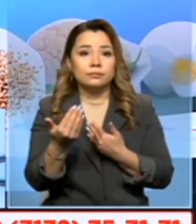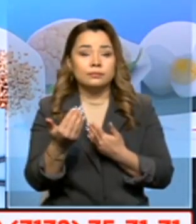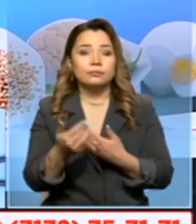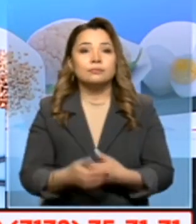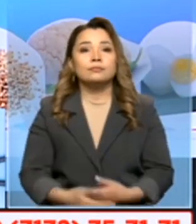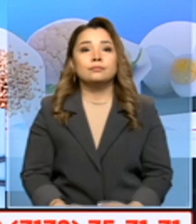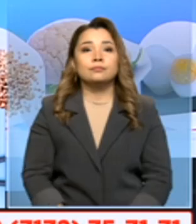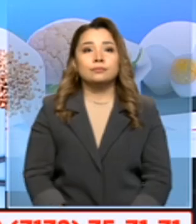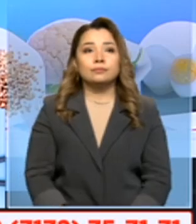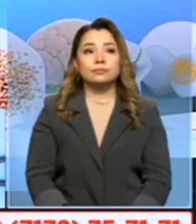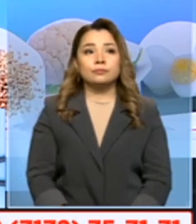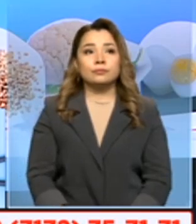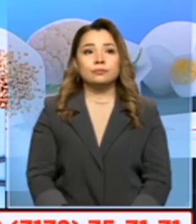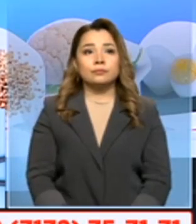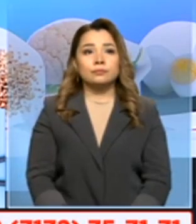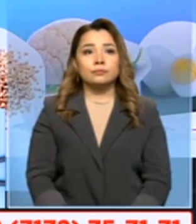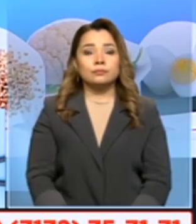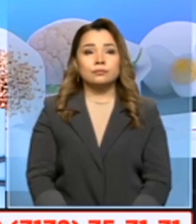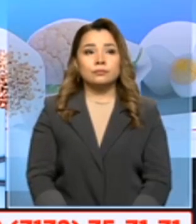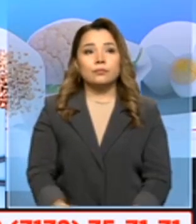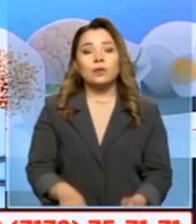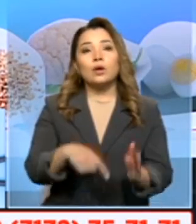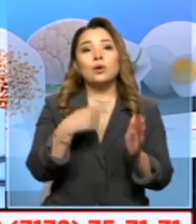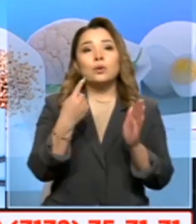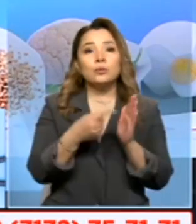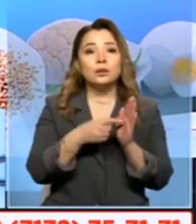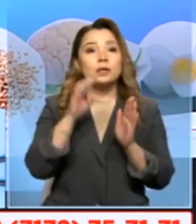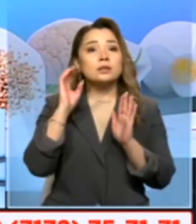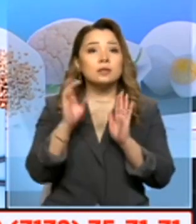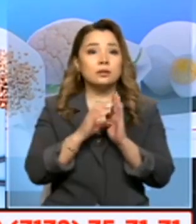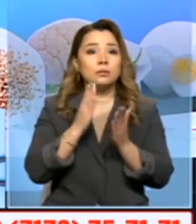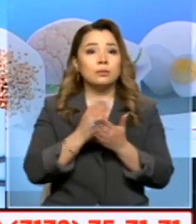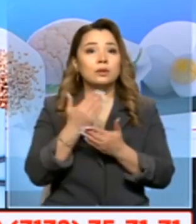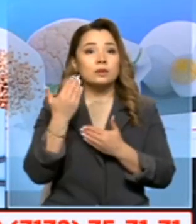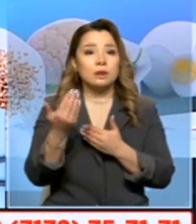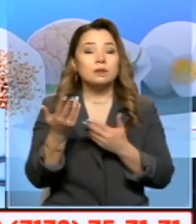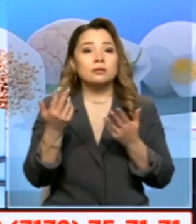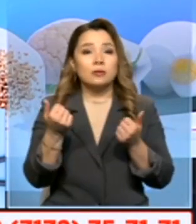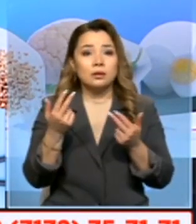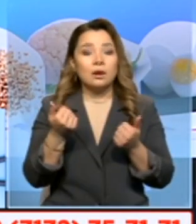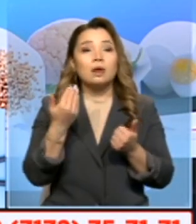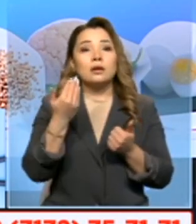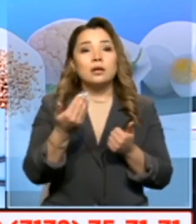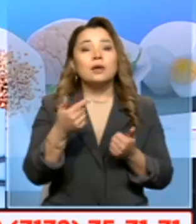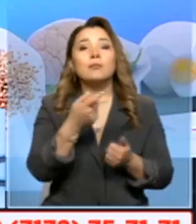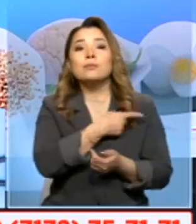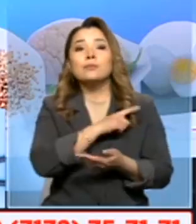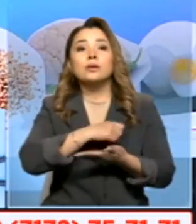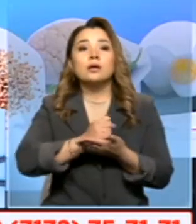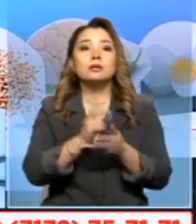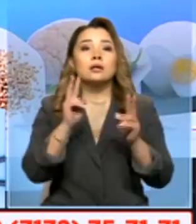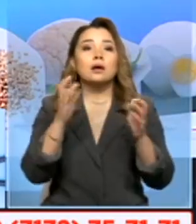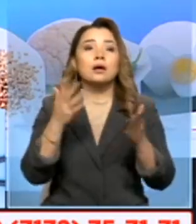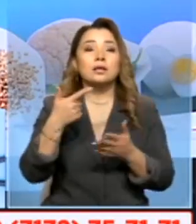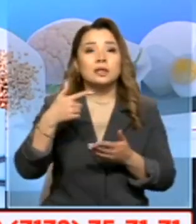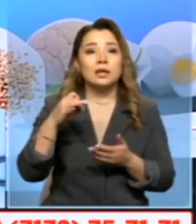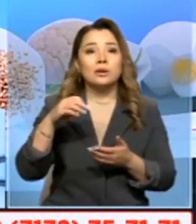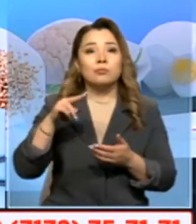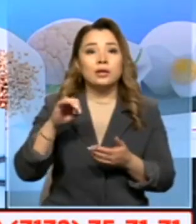Көрерменіміз, қайдасыз? Естіп тұрсыз ба? Иә. Сізге гипертиреоз деген...